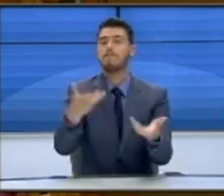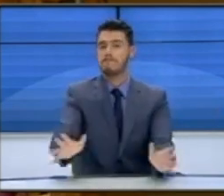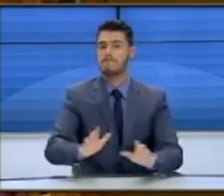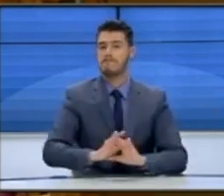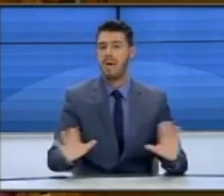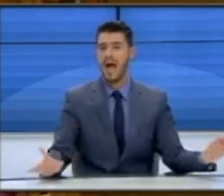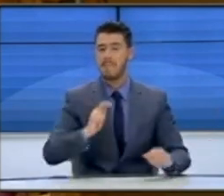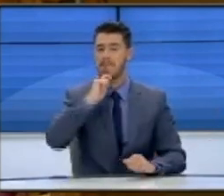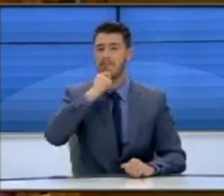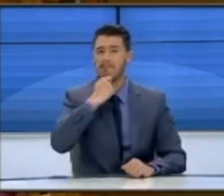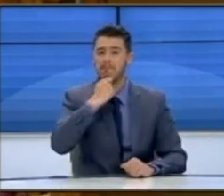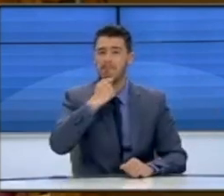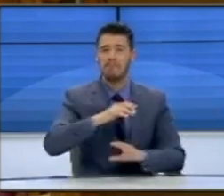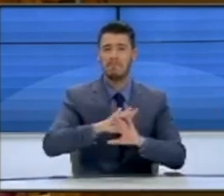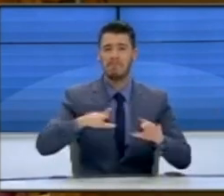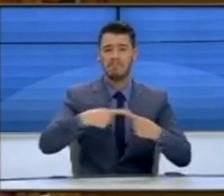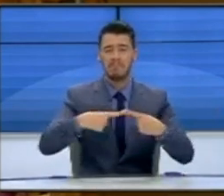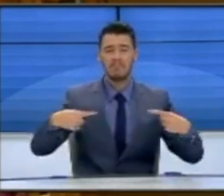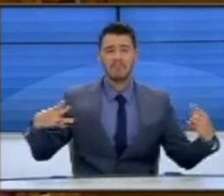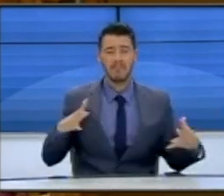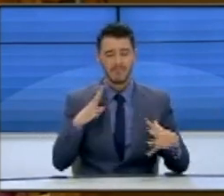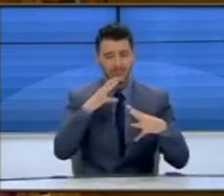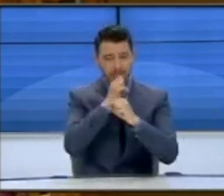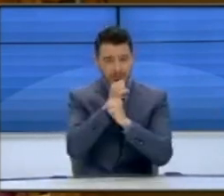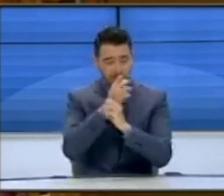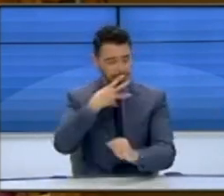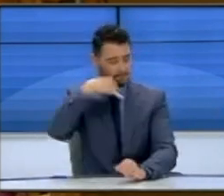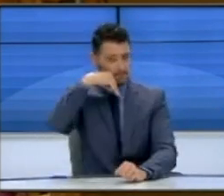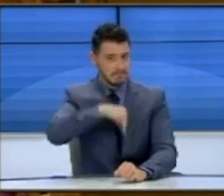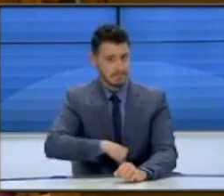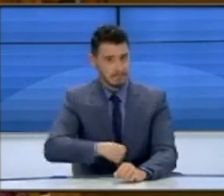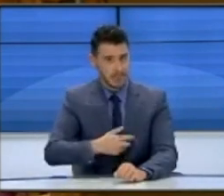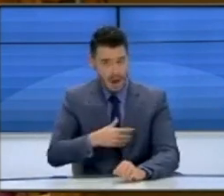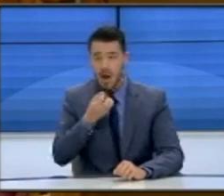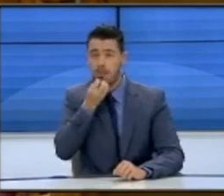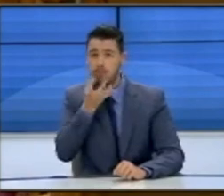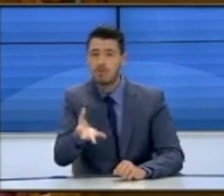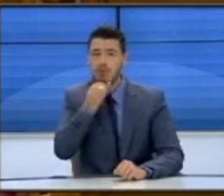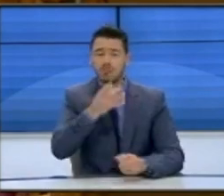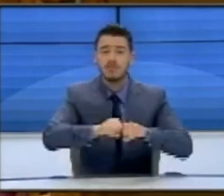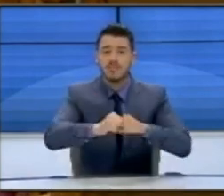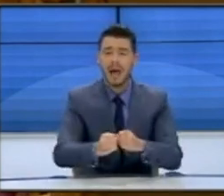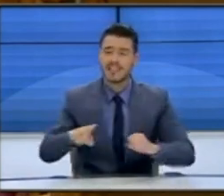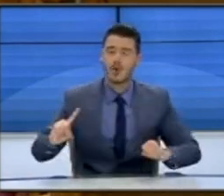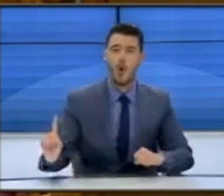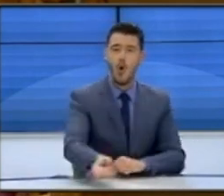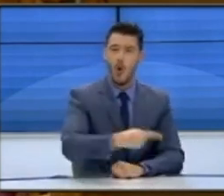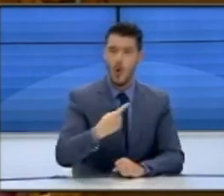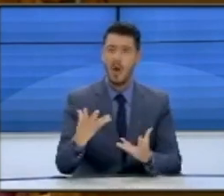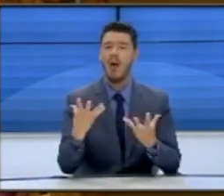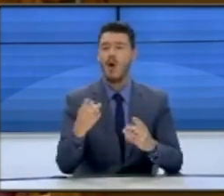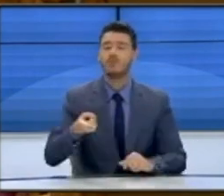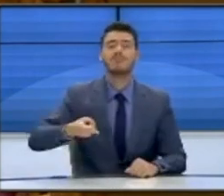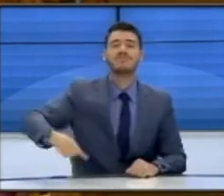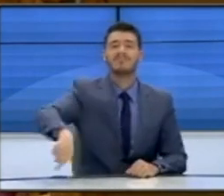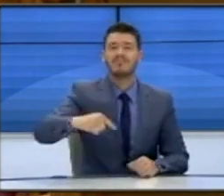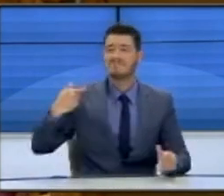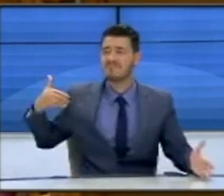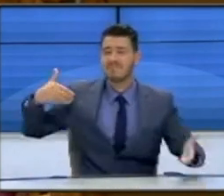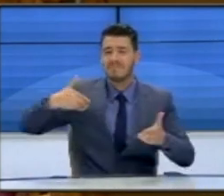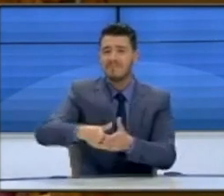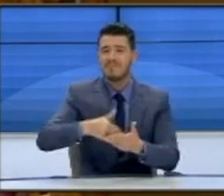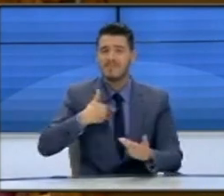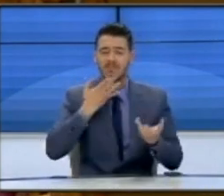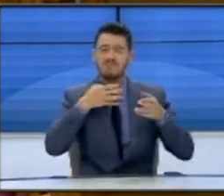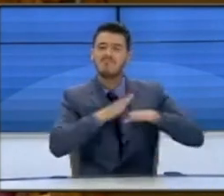κρυμμένα μυστικά τα οποία μέχρι σήμερα ήταν βαθιά καταχωνιασμένα συχνά στις ψυχές τους. Και